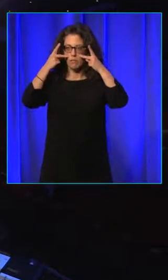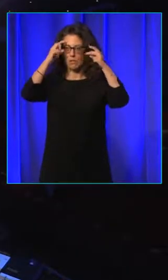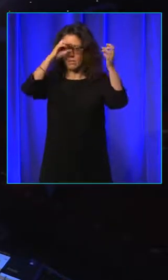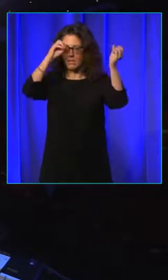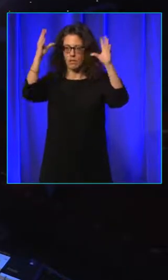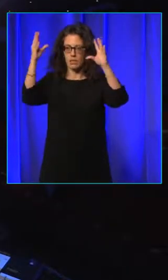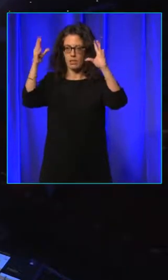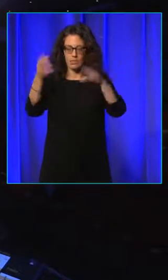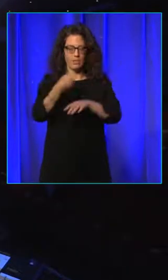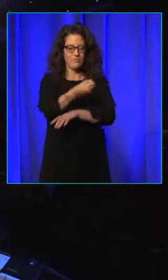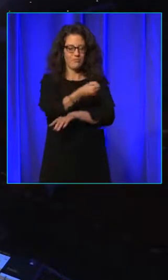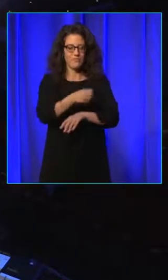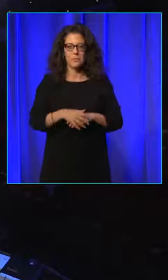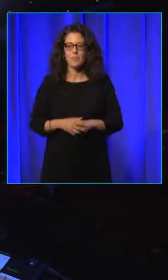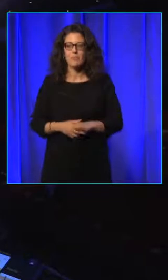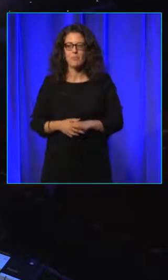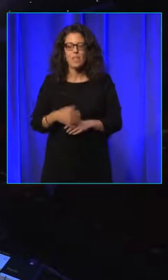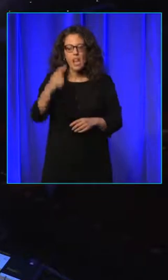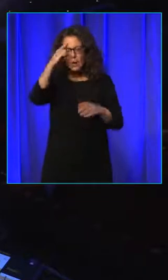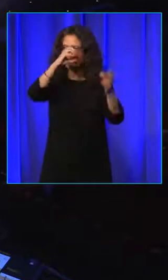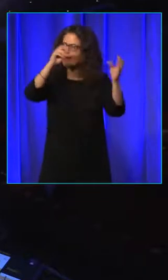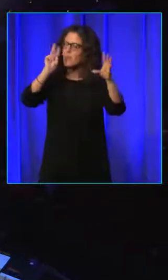Vas-y, tu reprends le micro. Qu'est-ce que tu as vu?